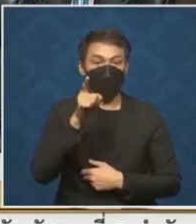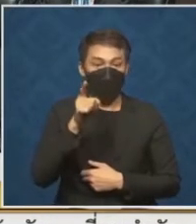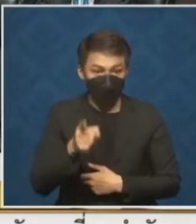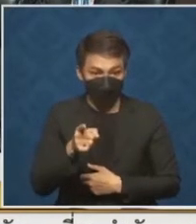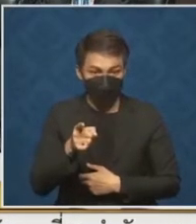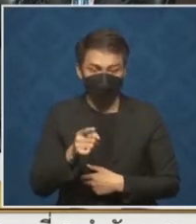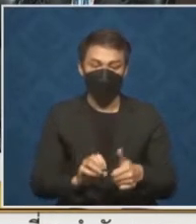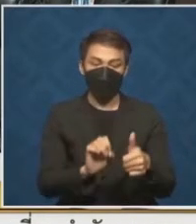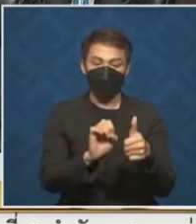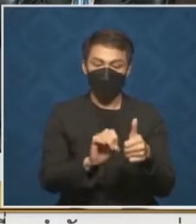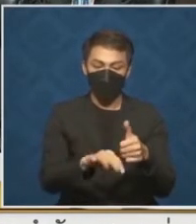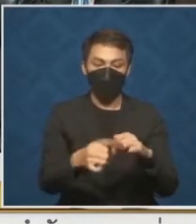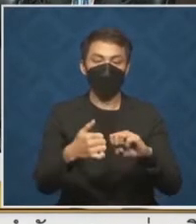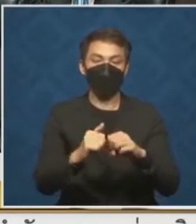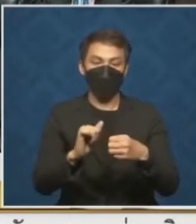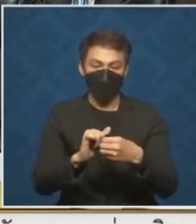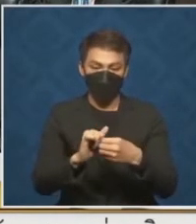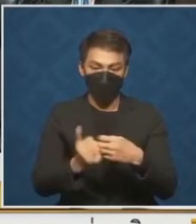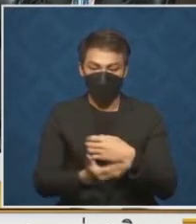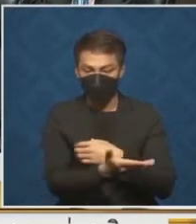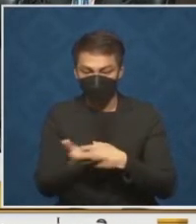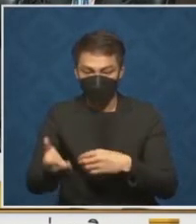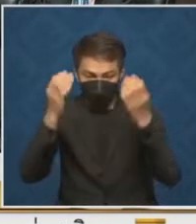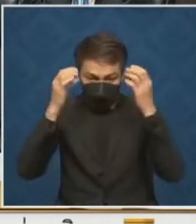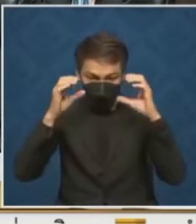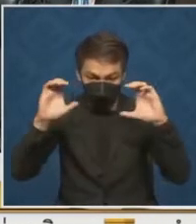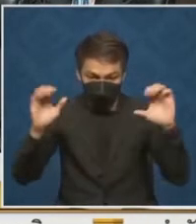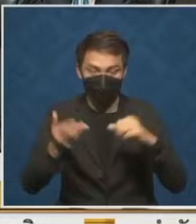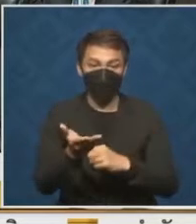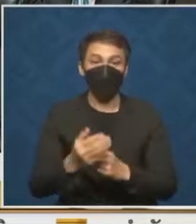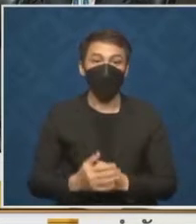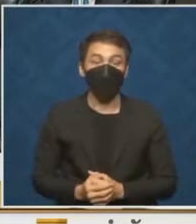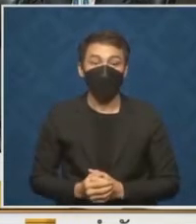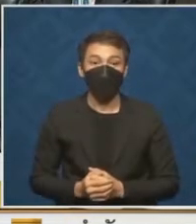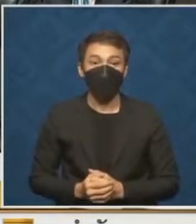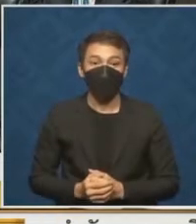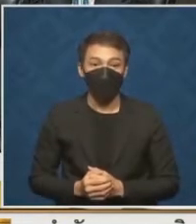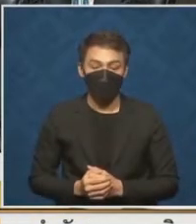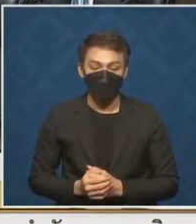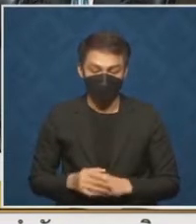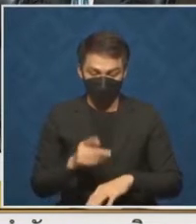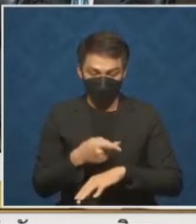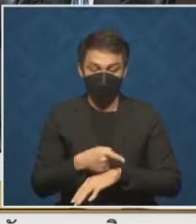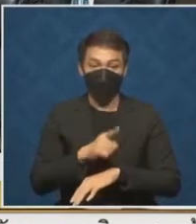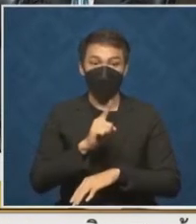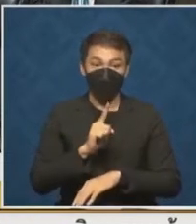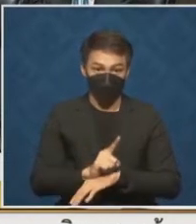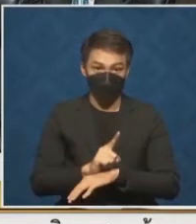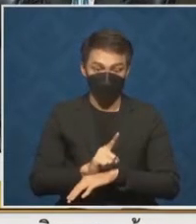คณะรัฐมนตรีพี่กอล์ฟเรียนท่านประธานสภาผู้แทนราษฎร